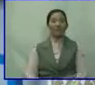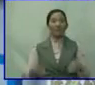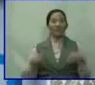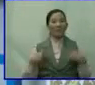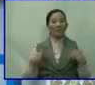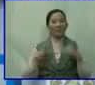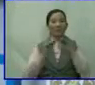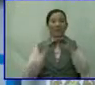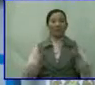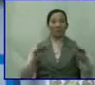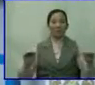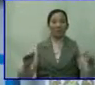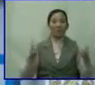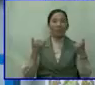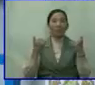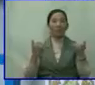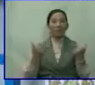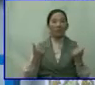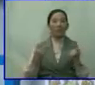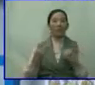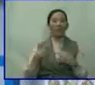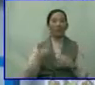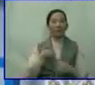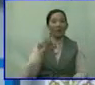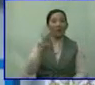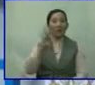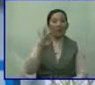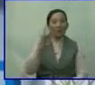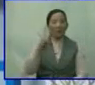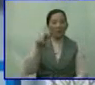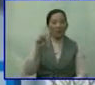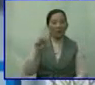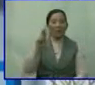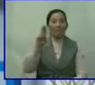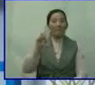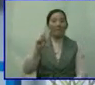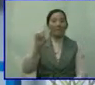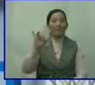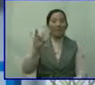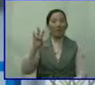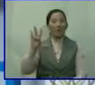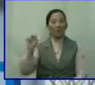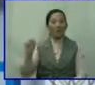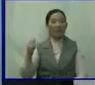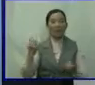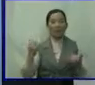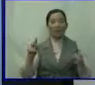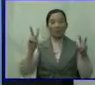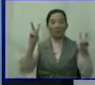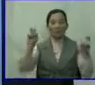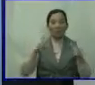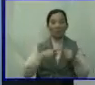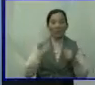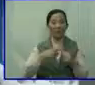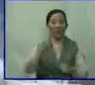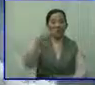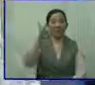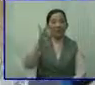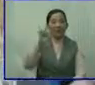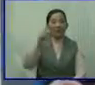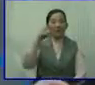Здравствуйте, ребята! Сегодня с вами я, Ирода Бахтияровна. У нас тема урока – диаграммы.